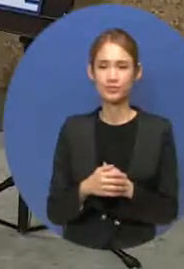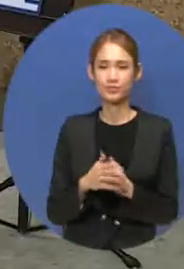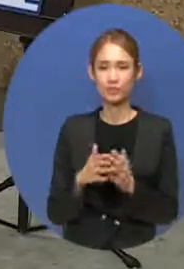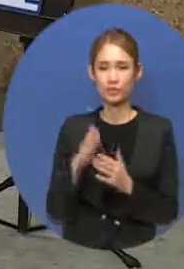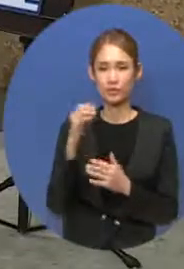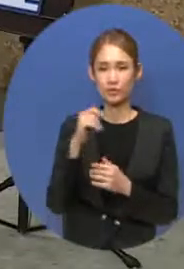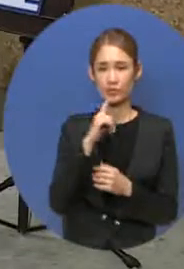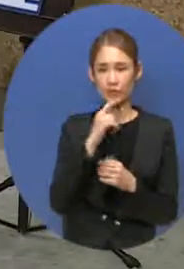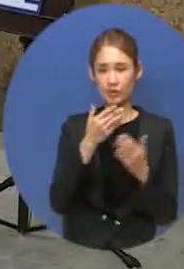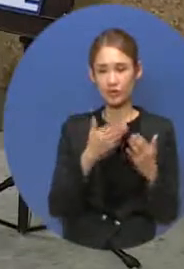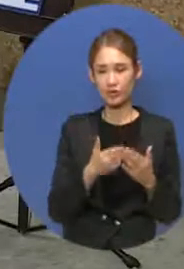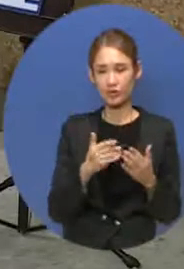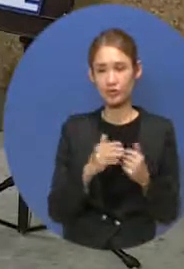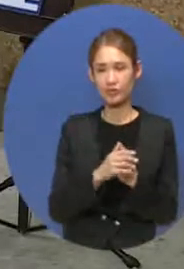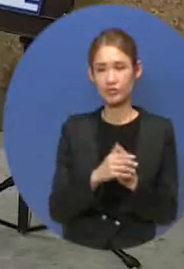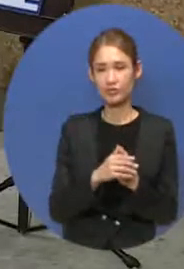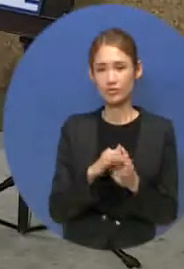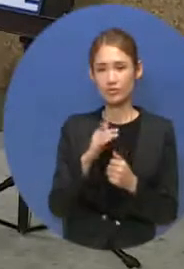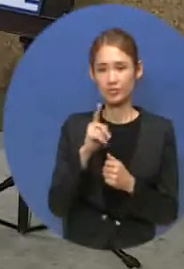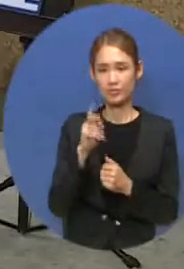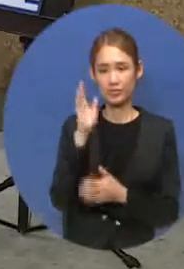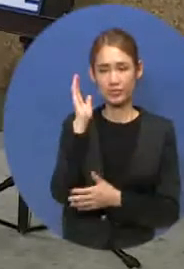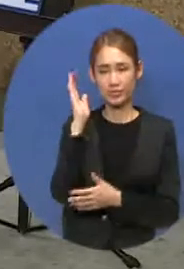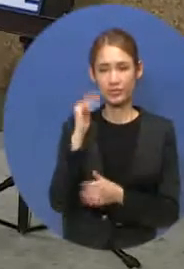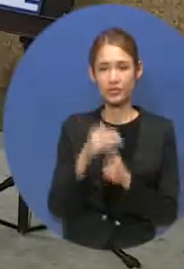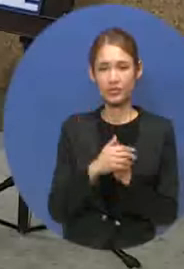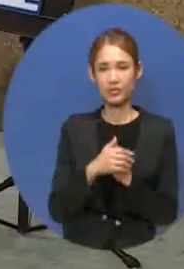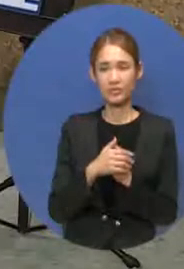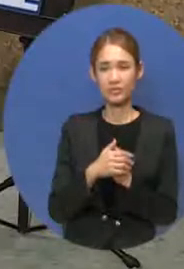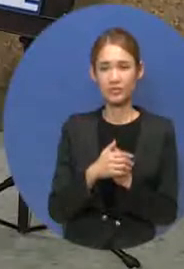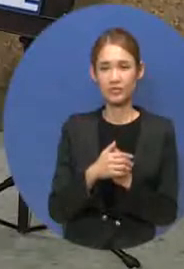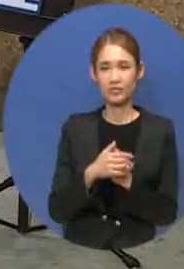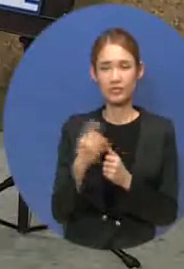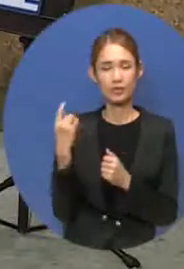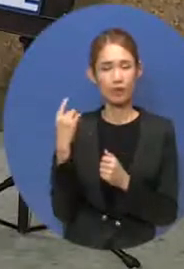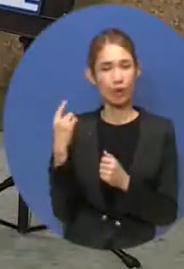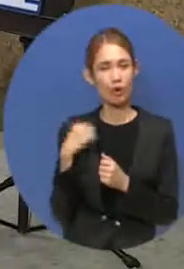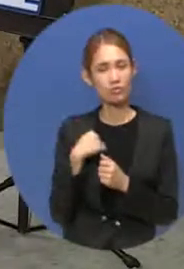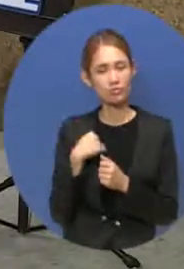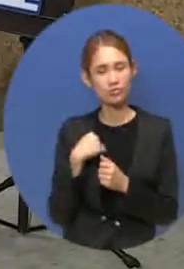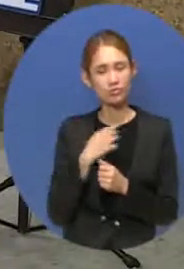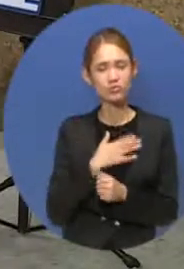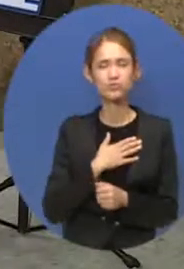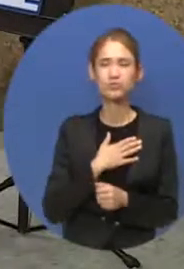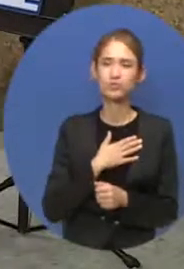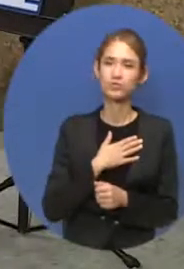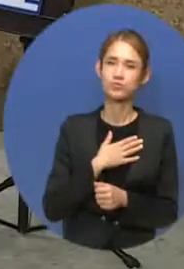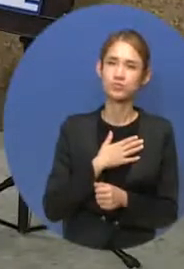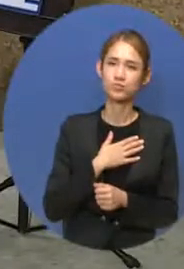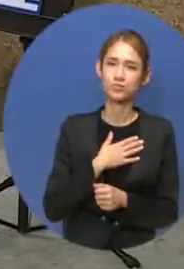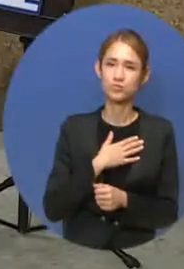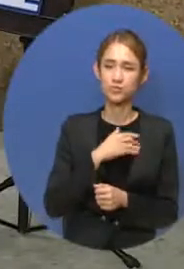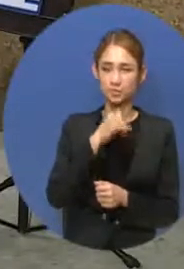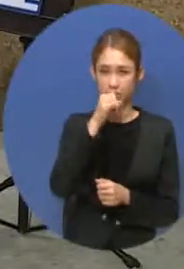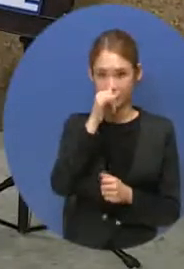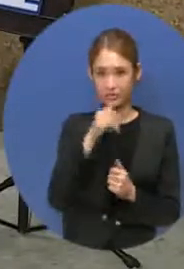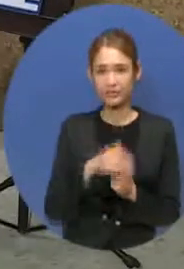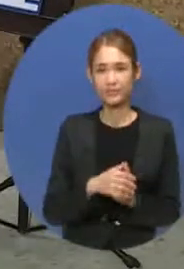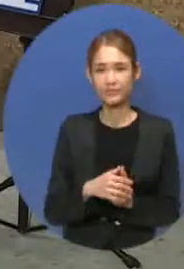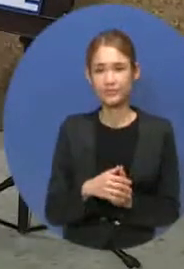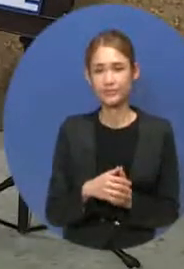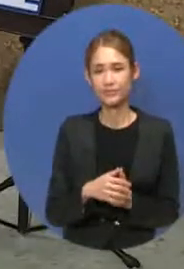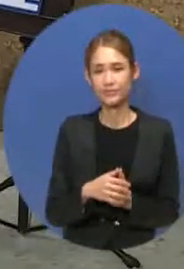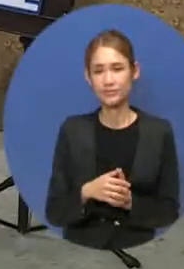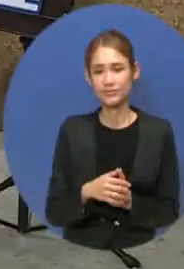관장님께서 말씀해주신 그런 그 밤 이야기라든지 들을 땐 저도 갑자기 좀 뭉클해서